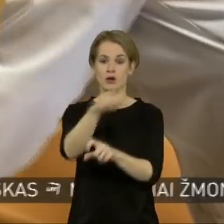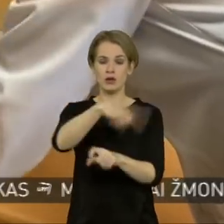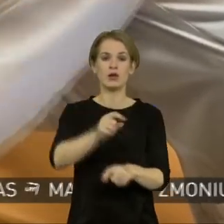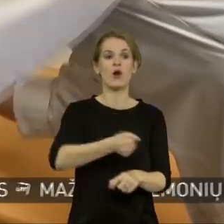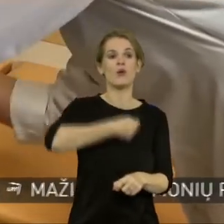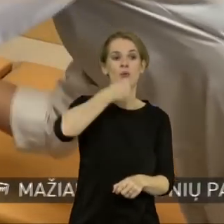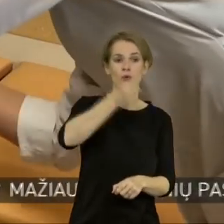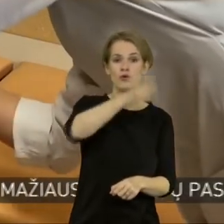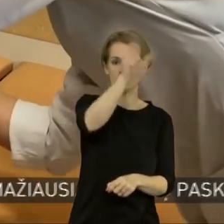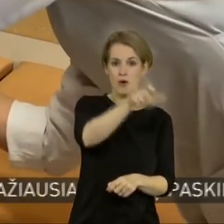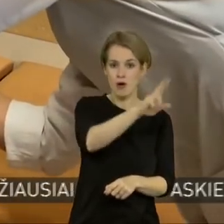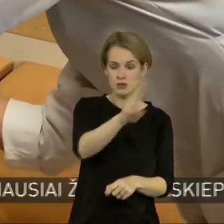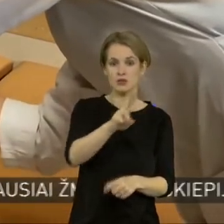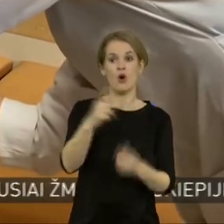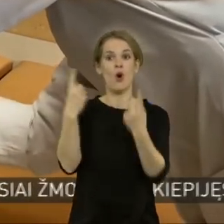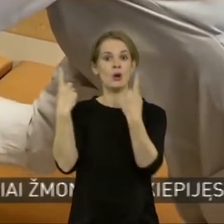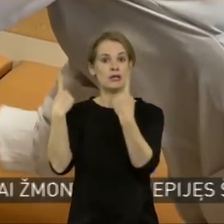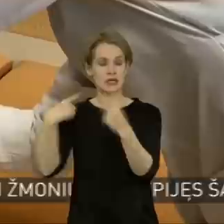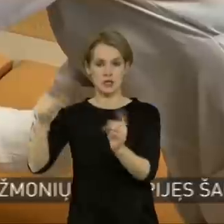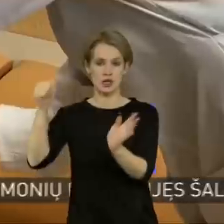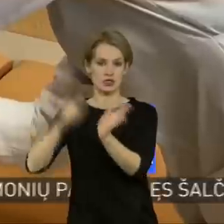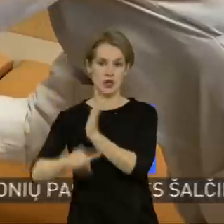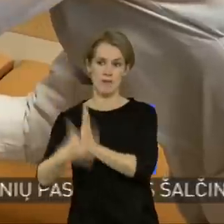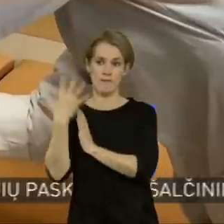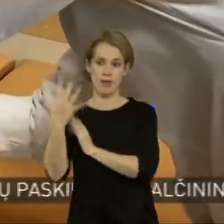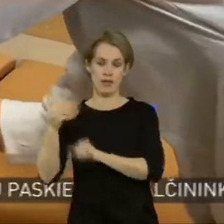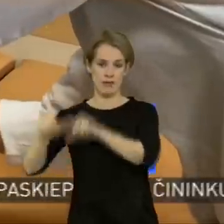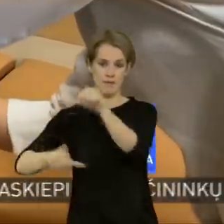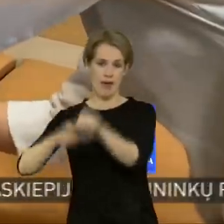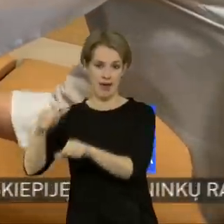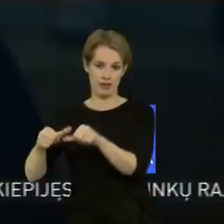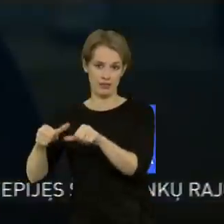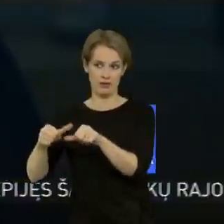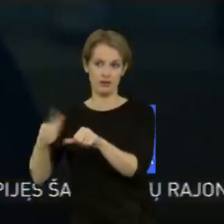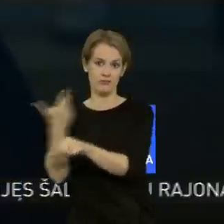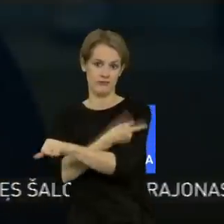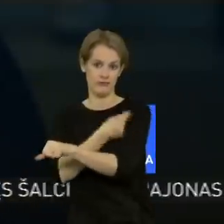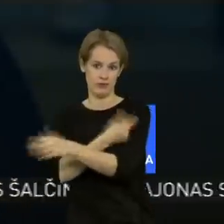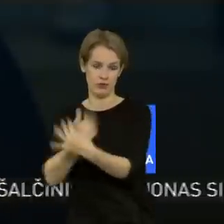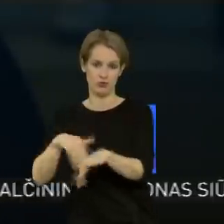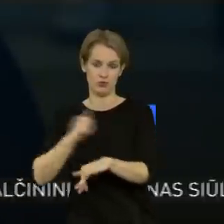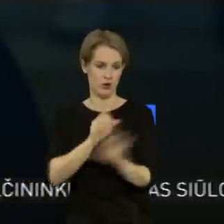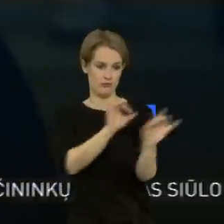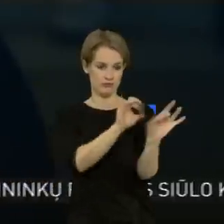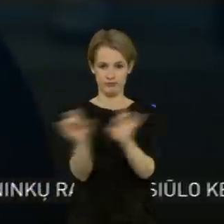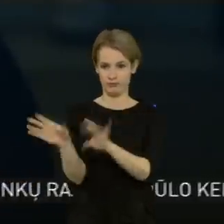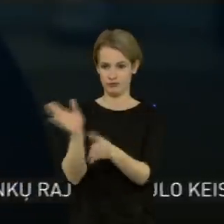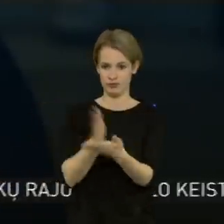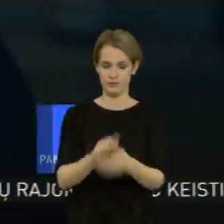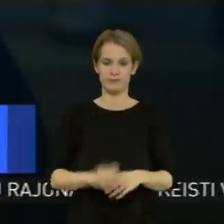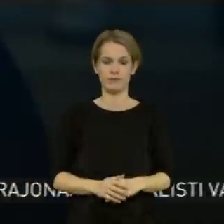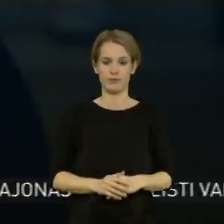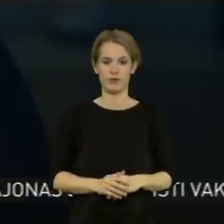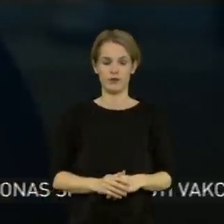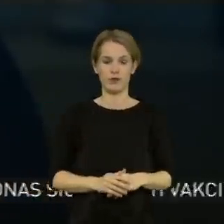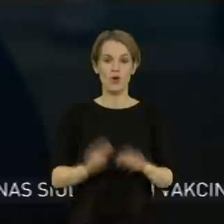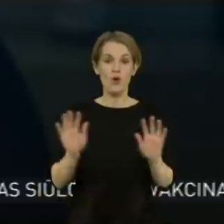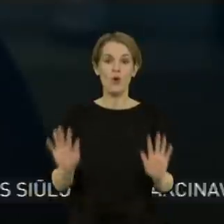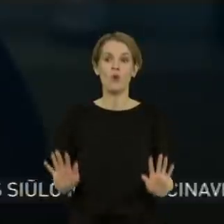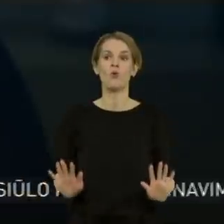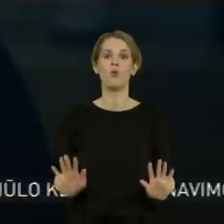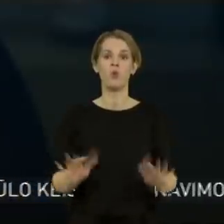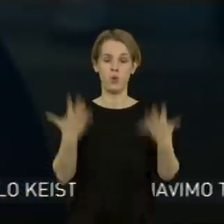kitur jau 65 asmenys, kaip ir pati prezidentė. Visiems skiepytis. Jeigu tokia situacija bus, kai prasidės